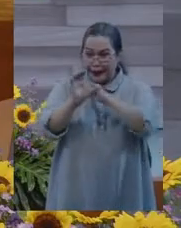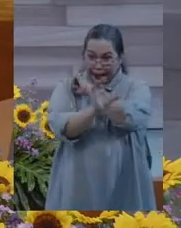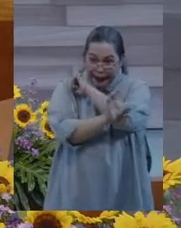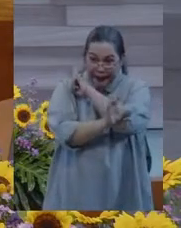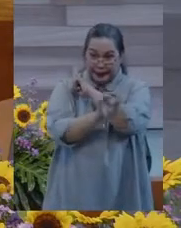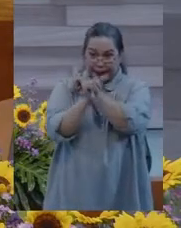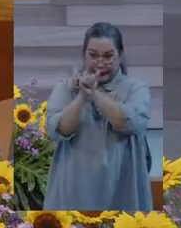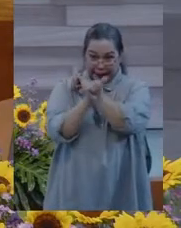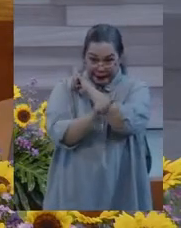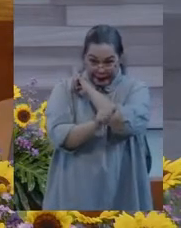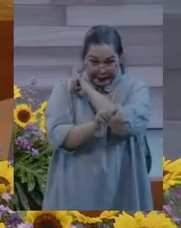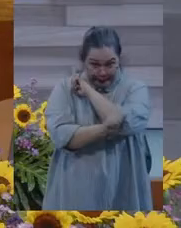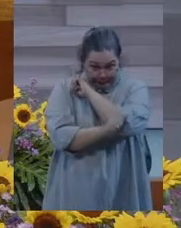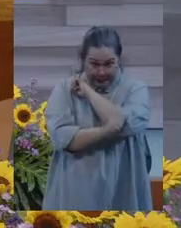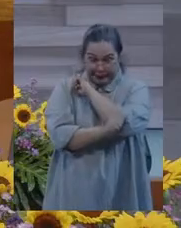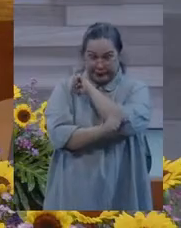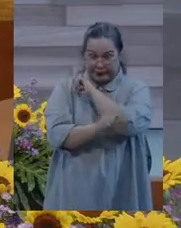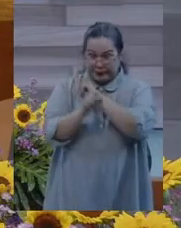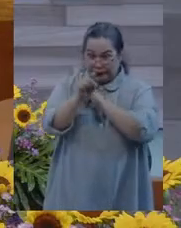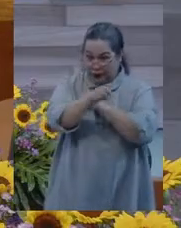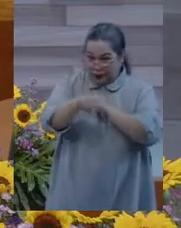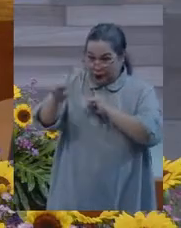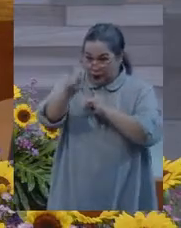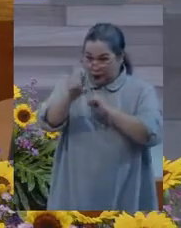Diyos, mag-alay ng isang hayop,